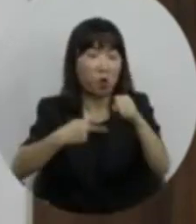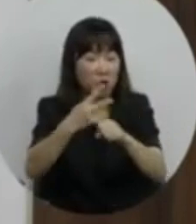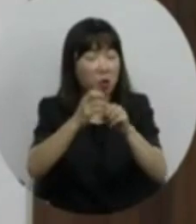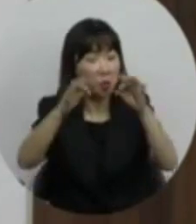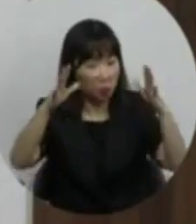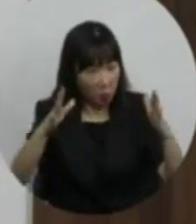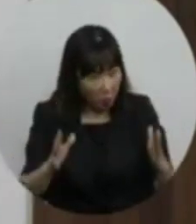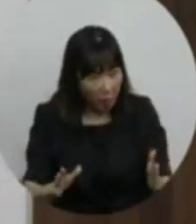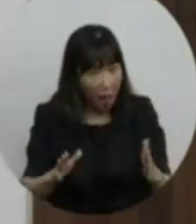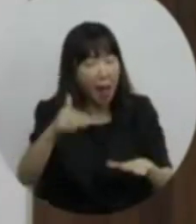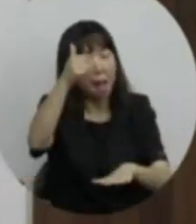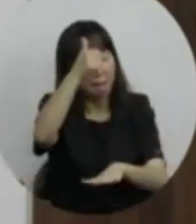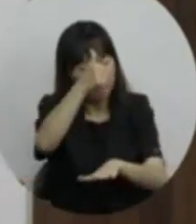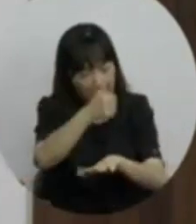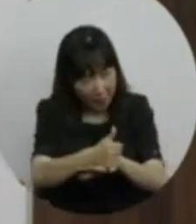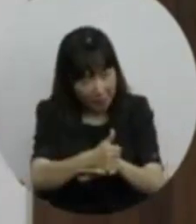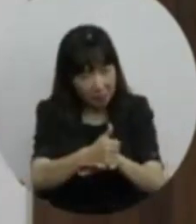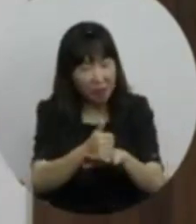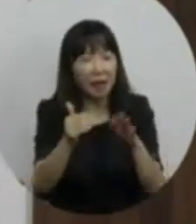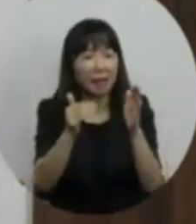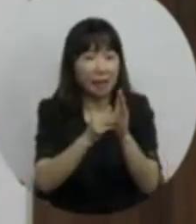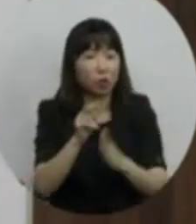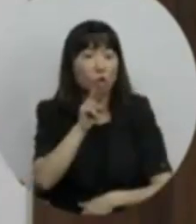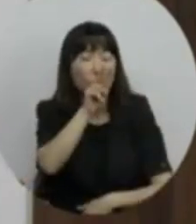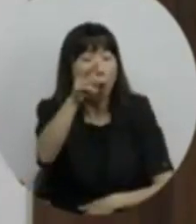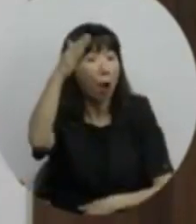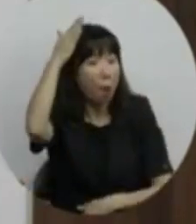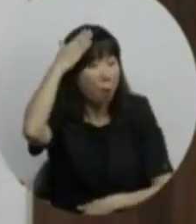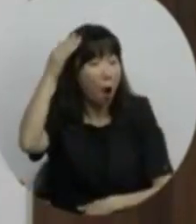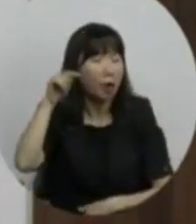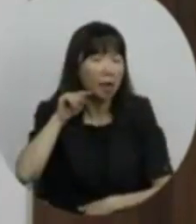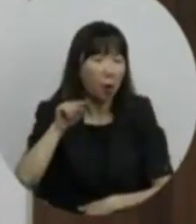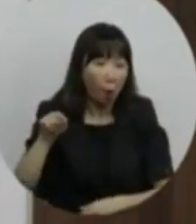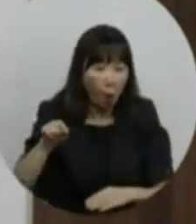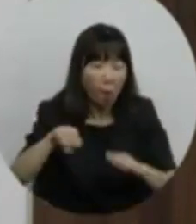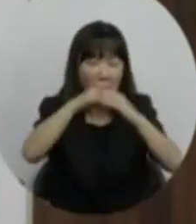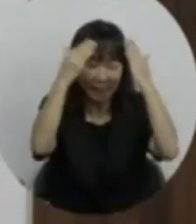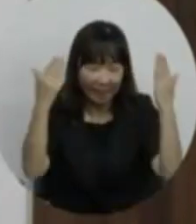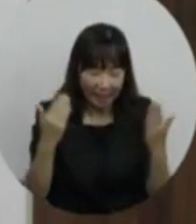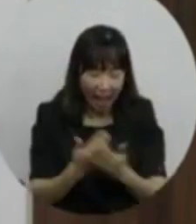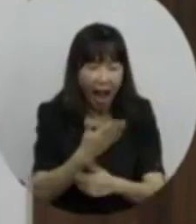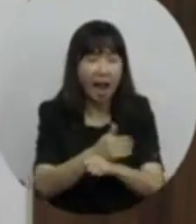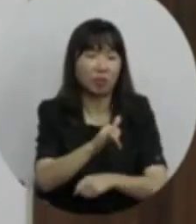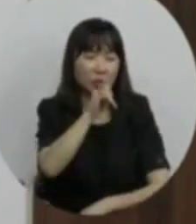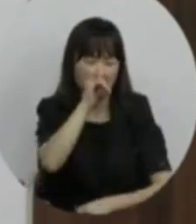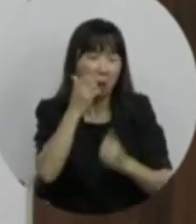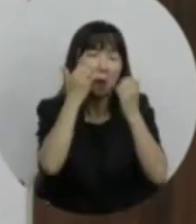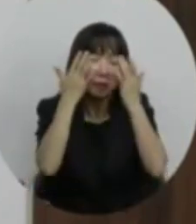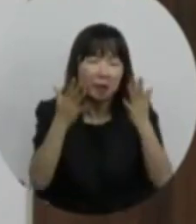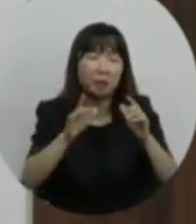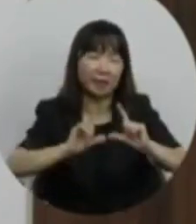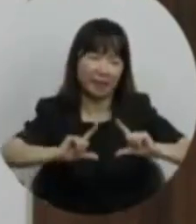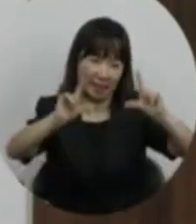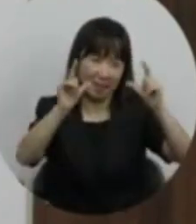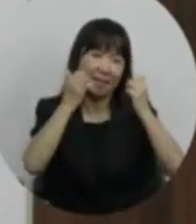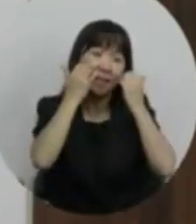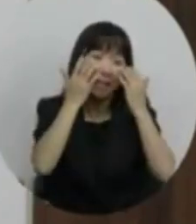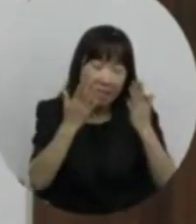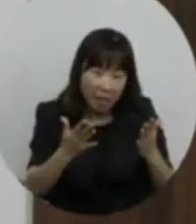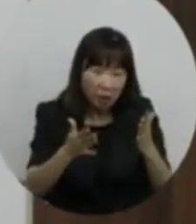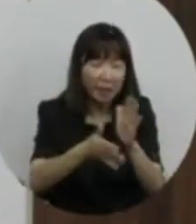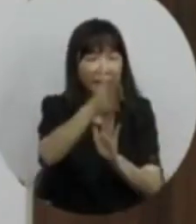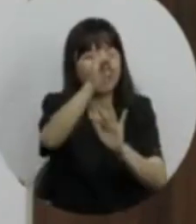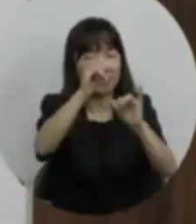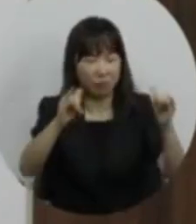동안 유종의 미를 거두고 용두사미가 될 수 있도록 우리 일신 우일신의 자세로 시민의